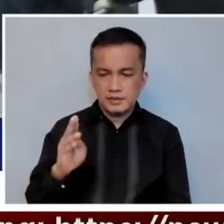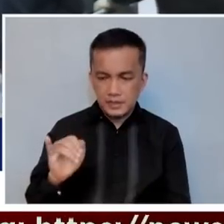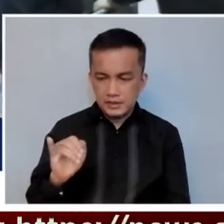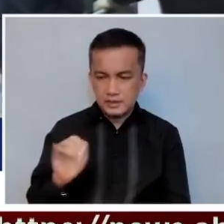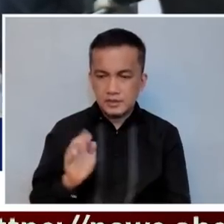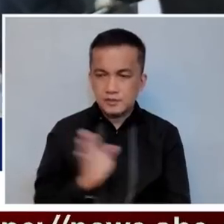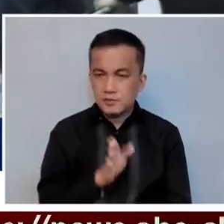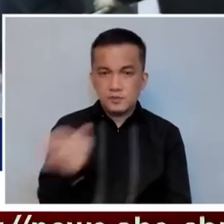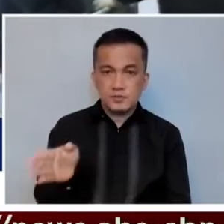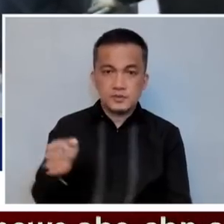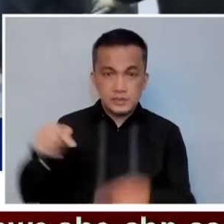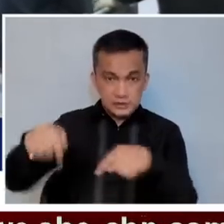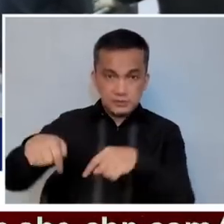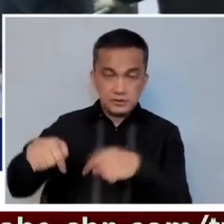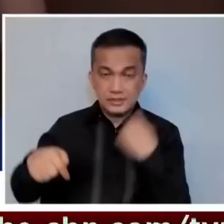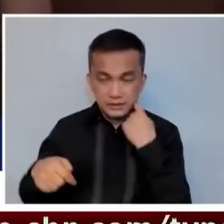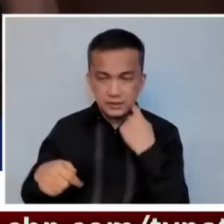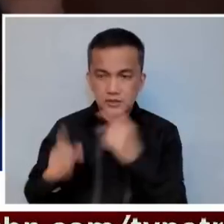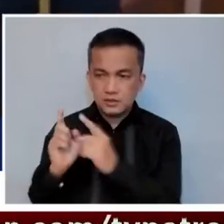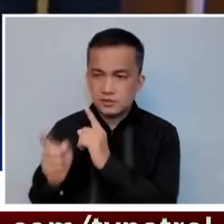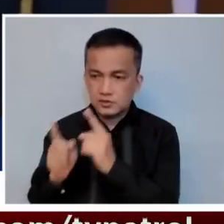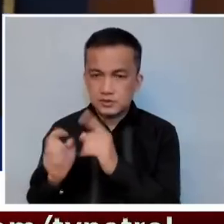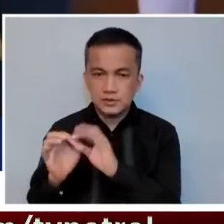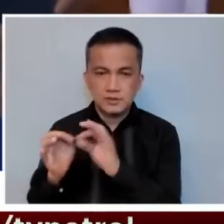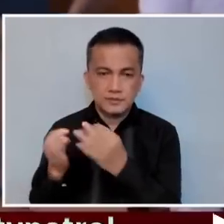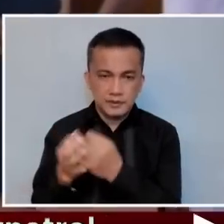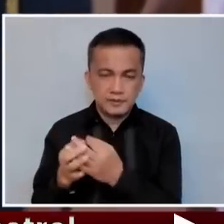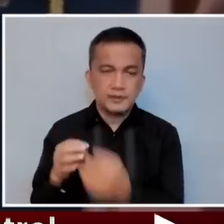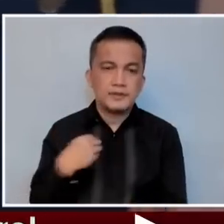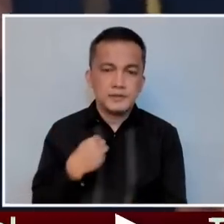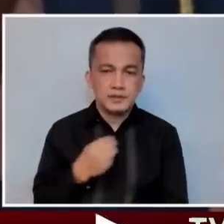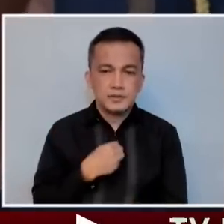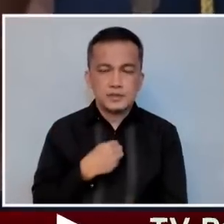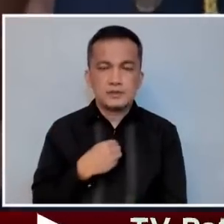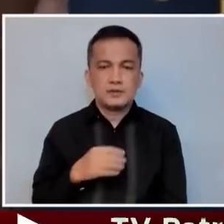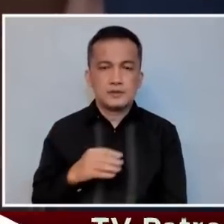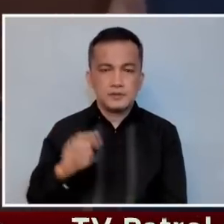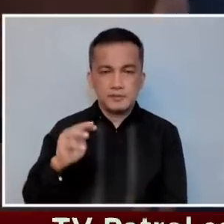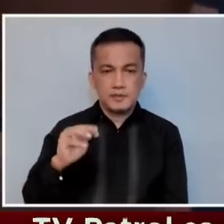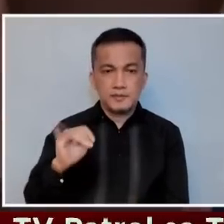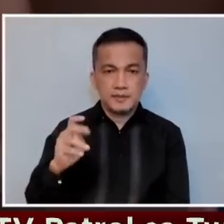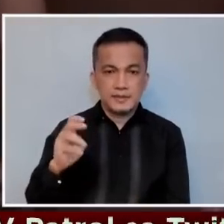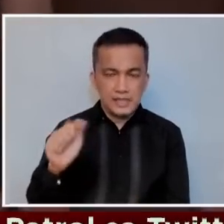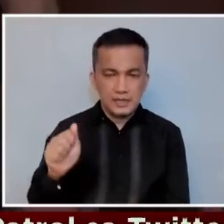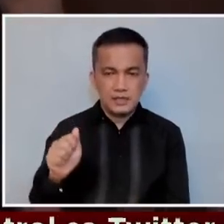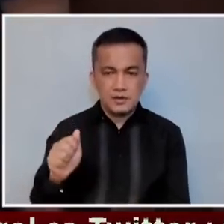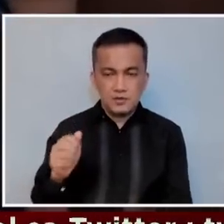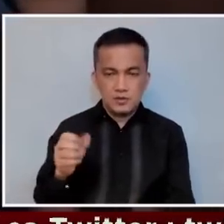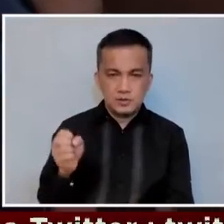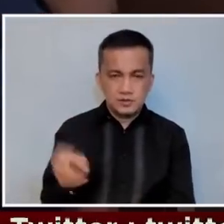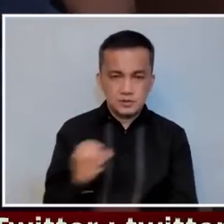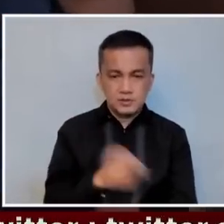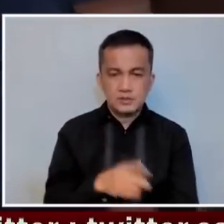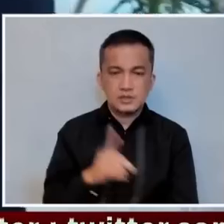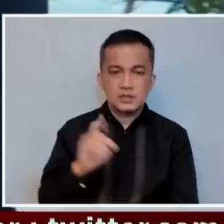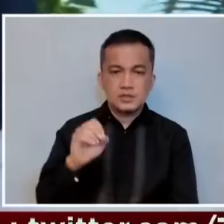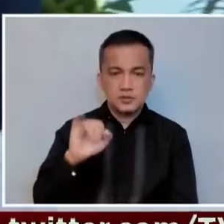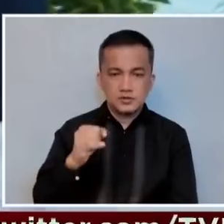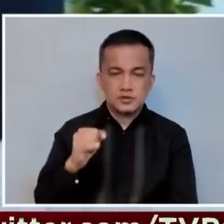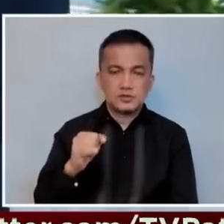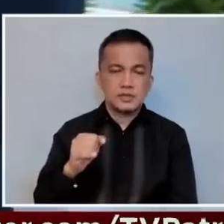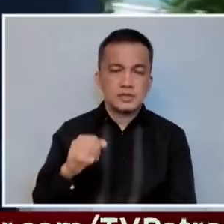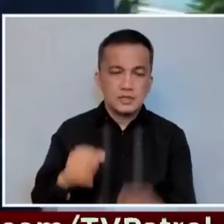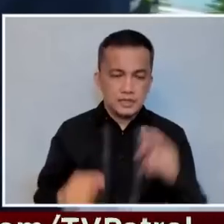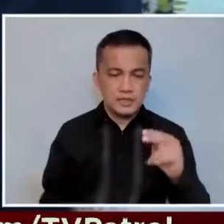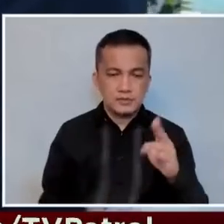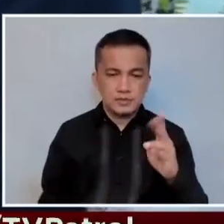dito kanina at kinausap ang ilang family members sa pamilya Mabasa dahil inatasan ng DOJ ang NBI na magsagawa